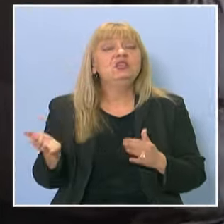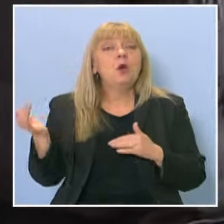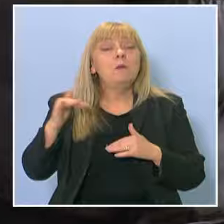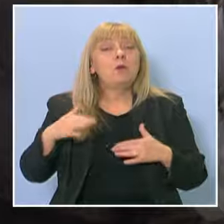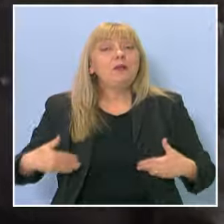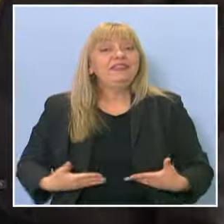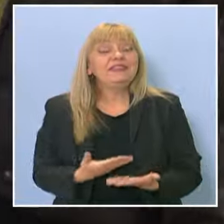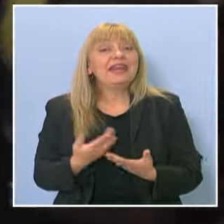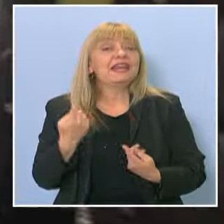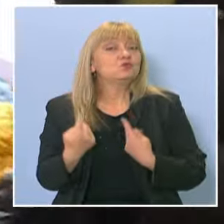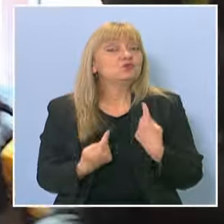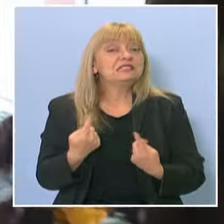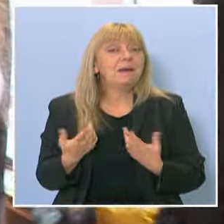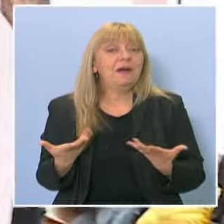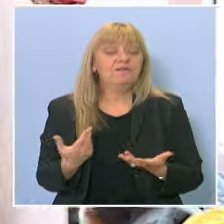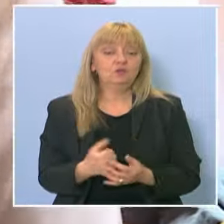по-забавно?